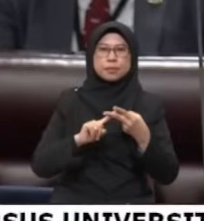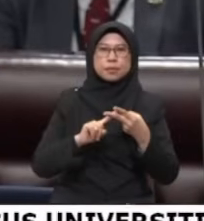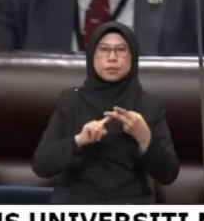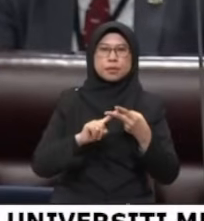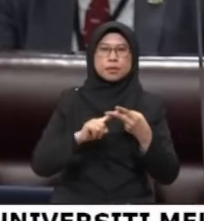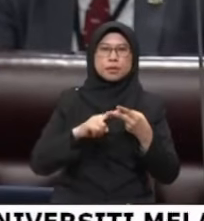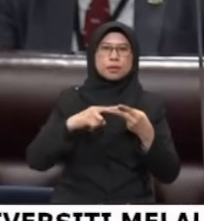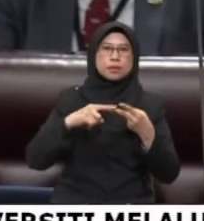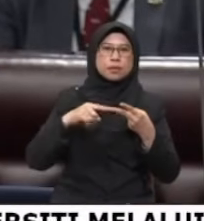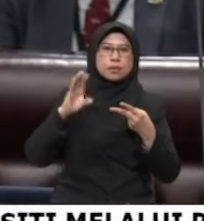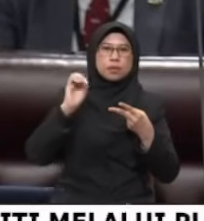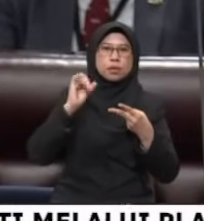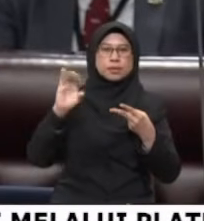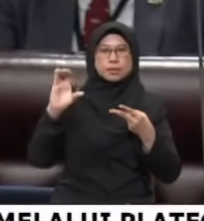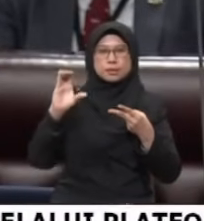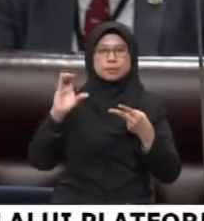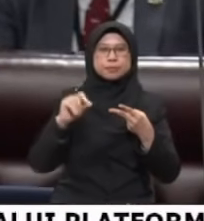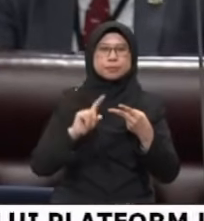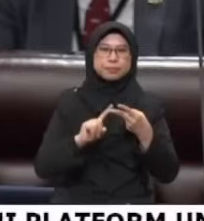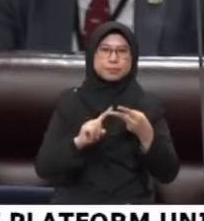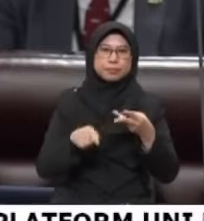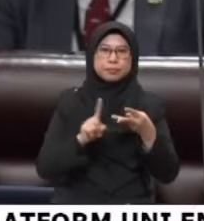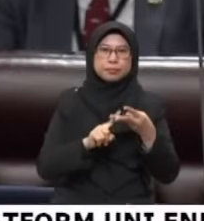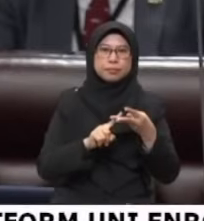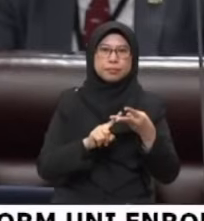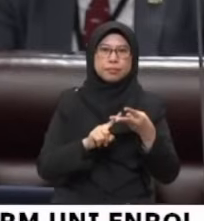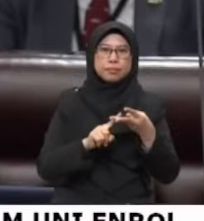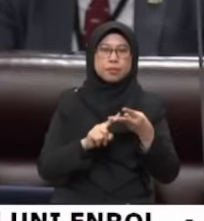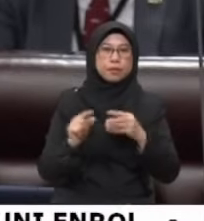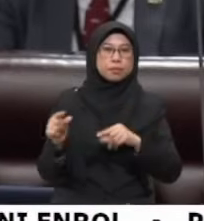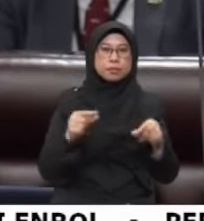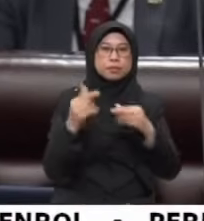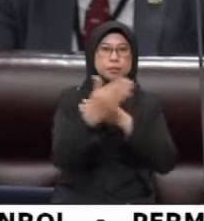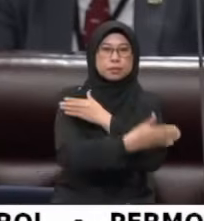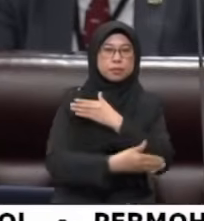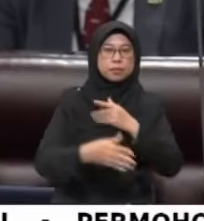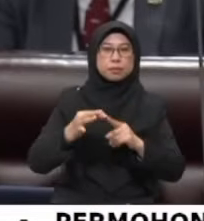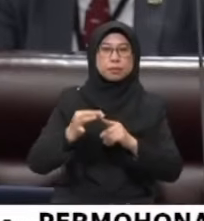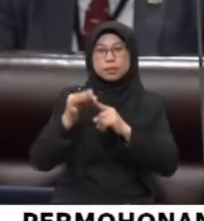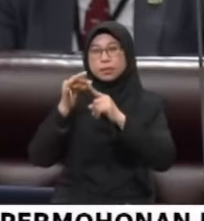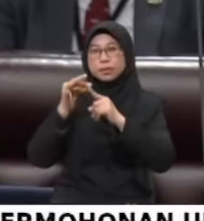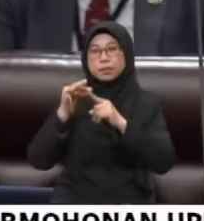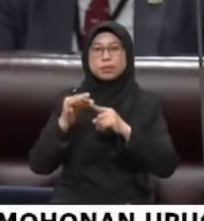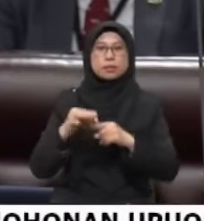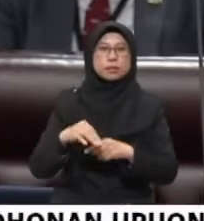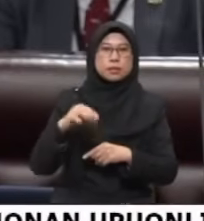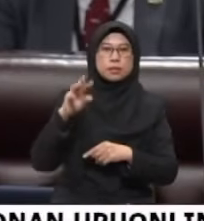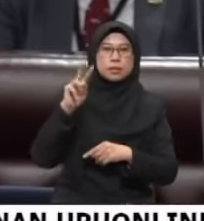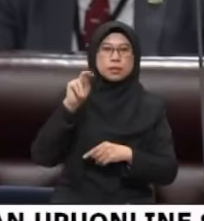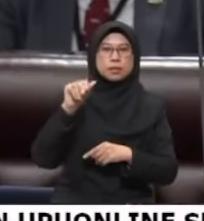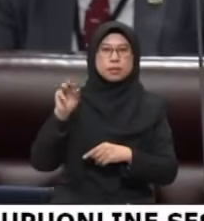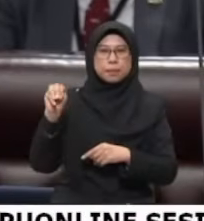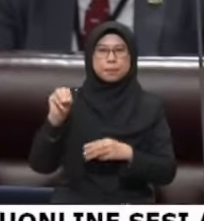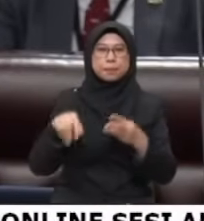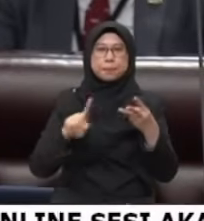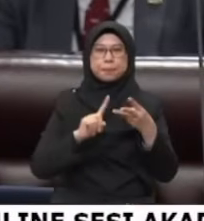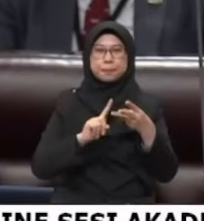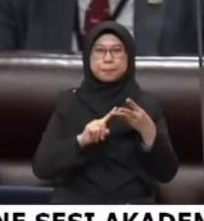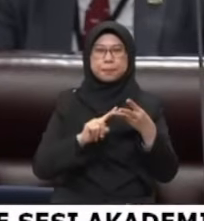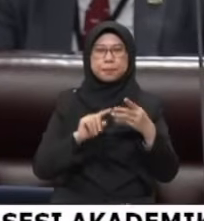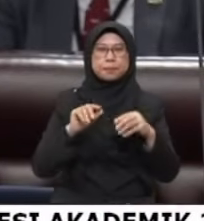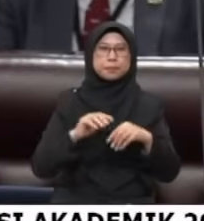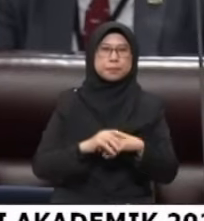kerjasama Islam ataupun oic pergerakan negara-negara berkecuali ataupun enam persatuan